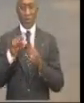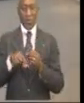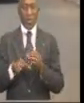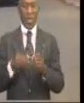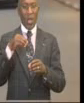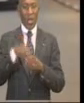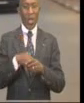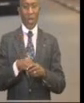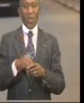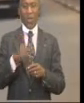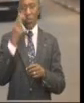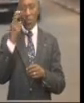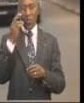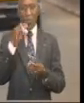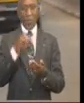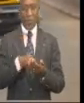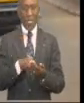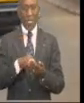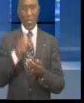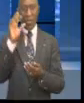2030.